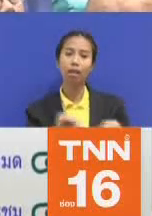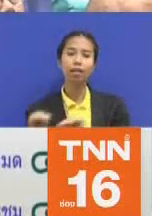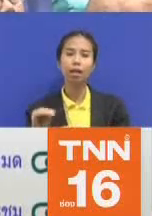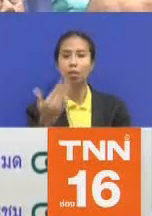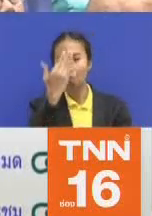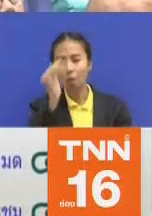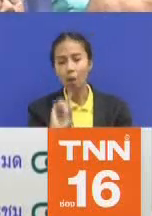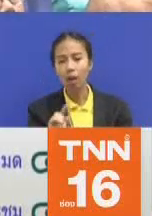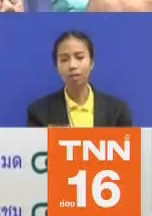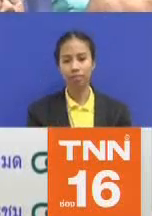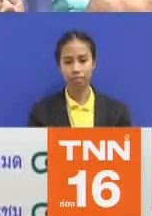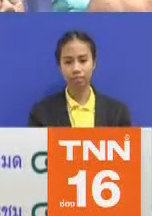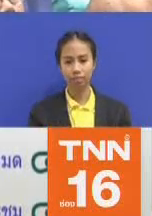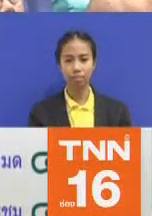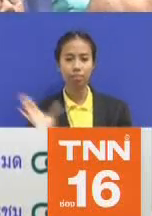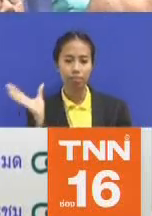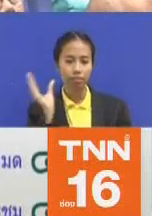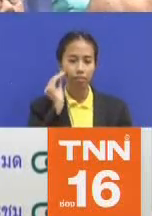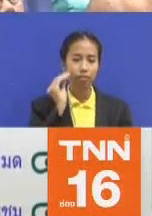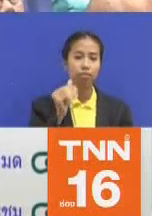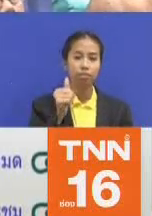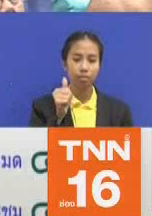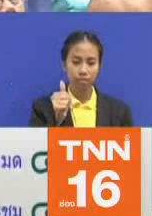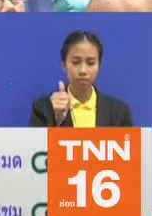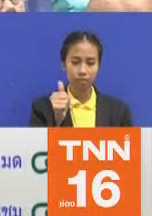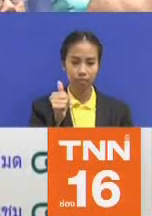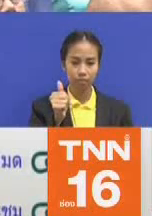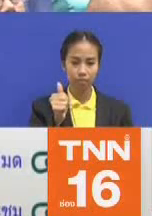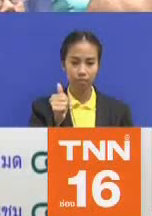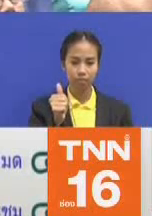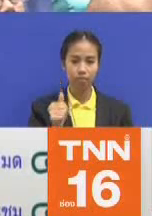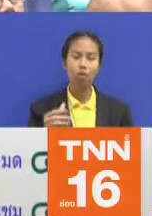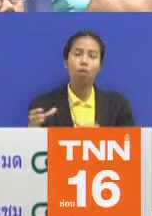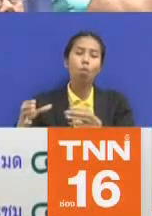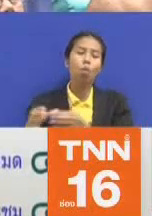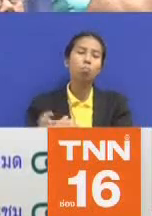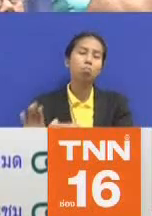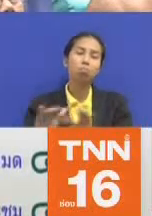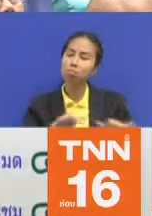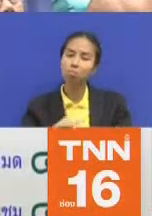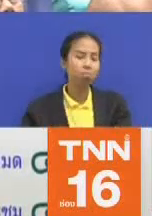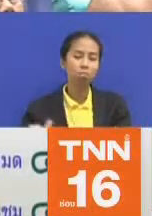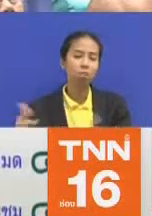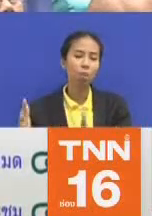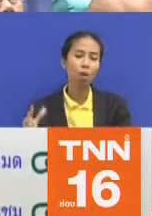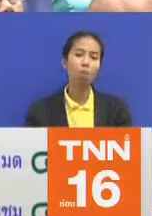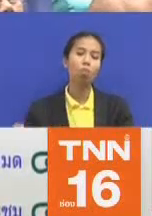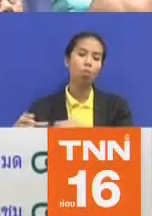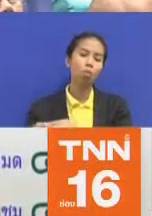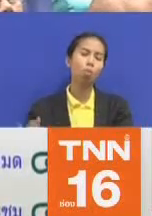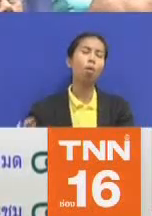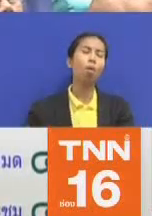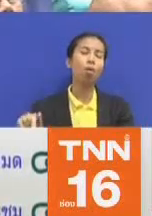ไรฟังได้พอประมาณว่ามีความไม่พร้อมของสมาชิกและพรรคการเมืองเท่านั้นเ